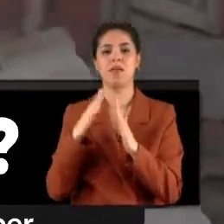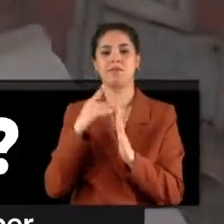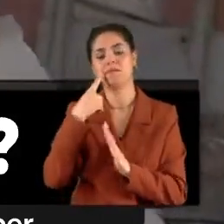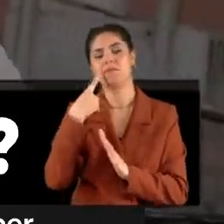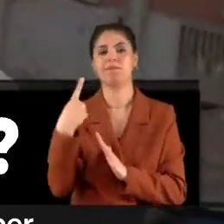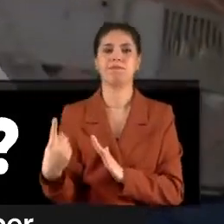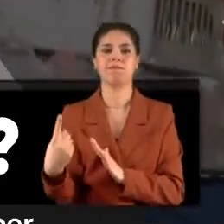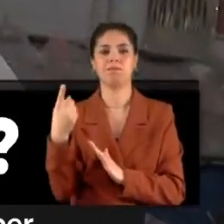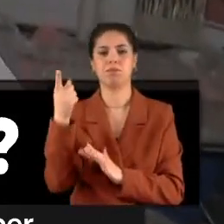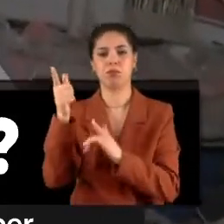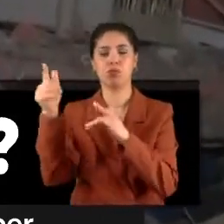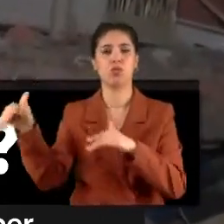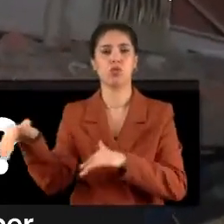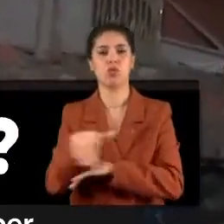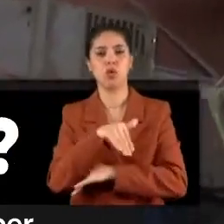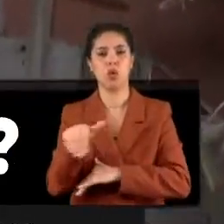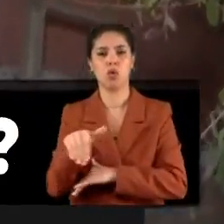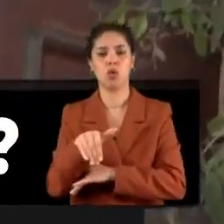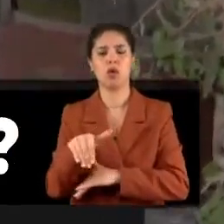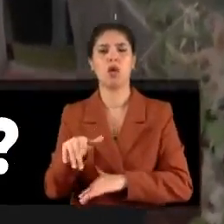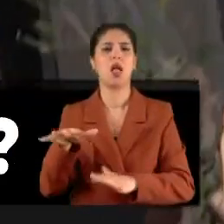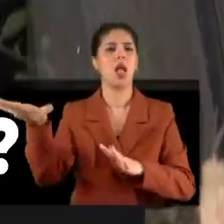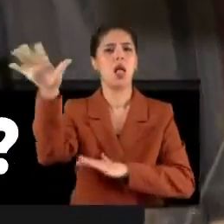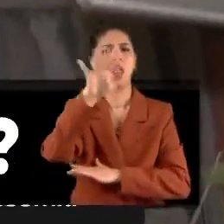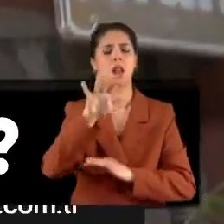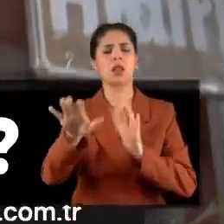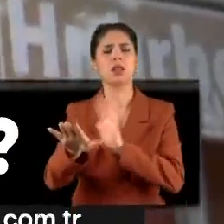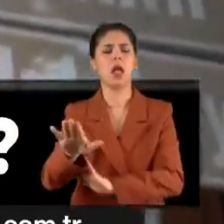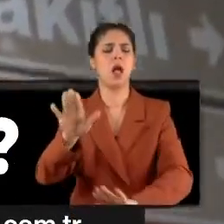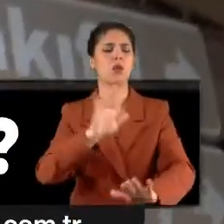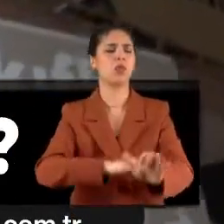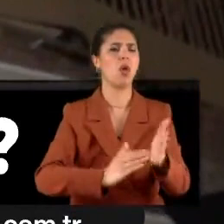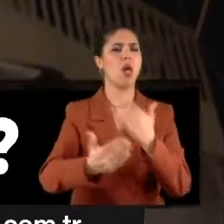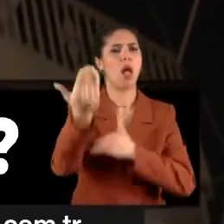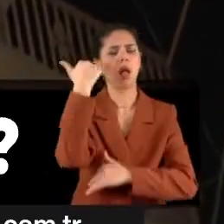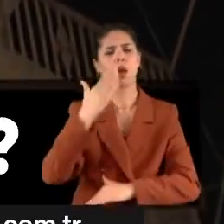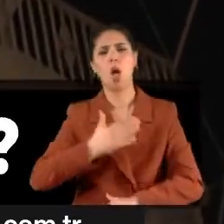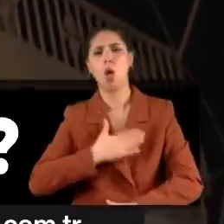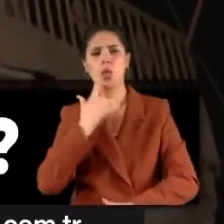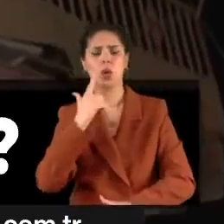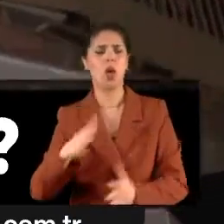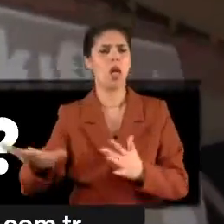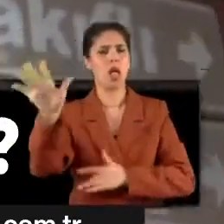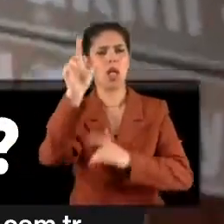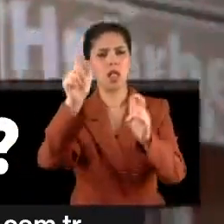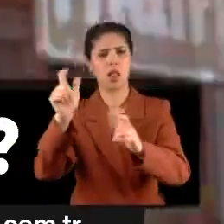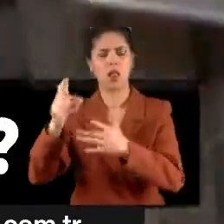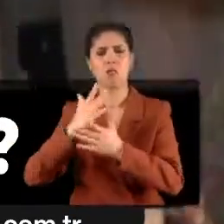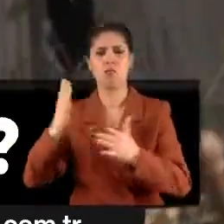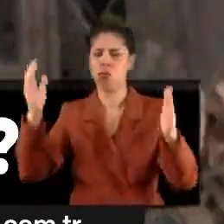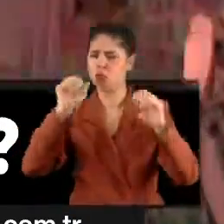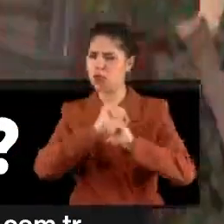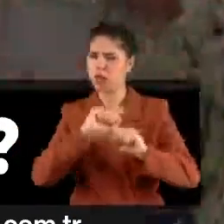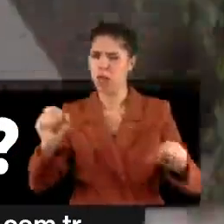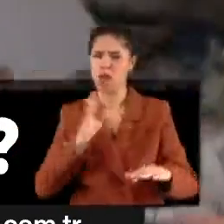de bu. Bulunduğumuz bu sokakta sağda, solda, önde, arkada bulunduğumuz bu alanda özellikle büyük yıkım